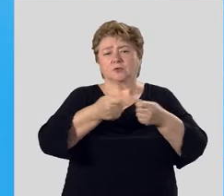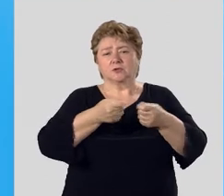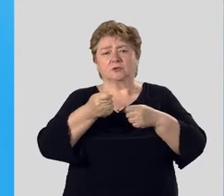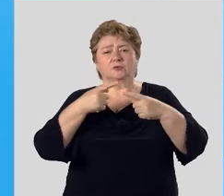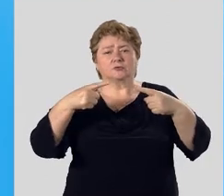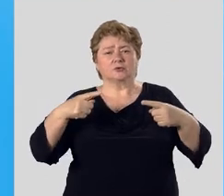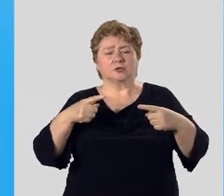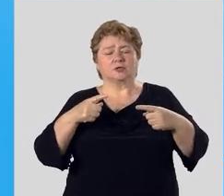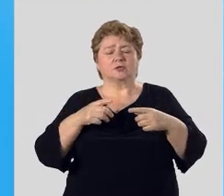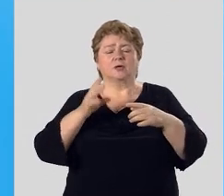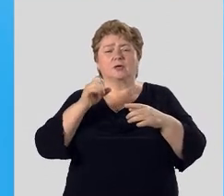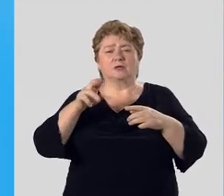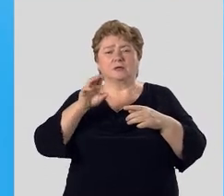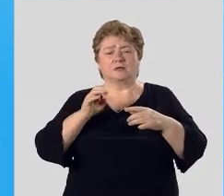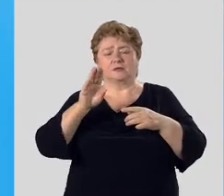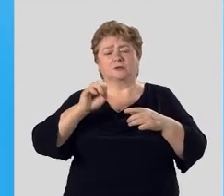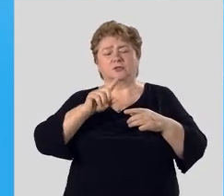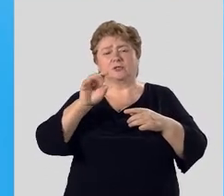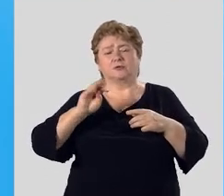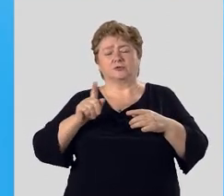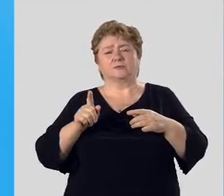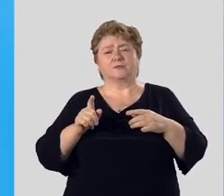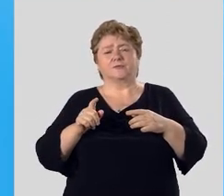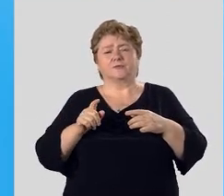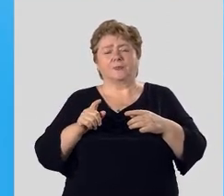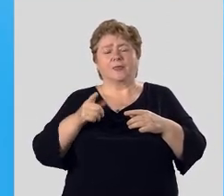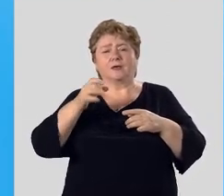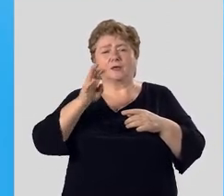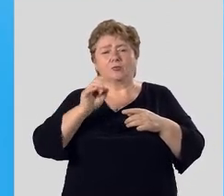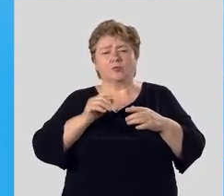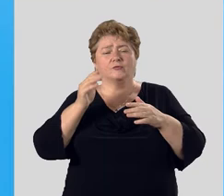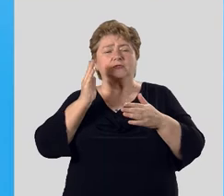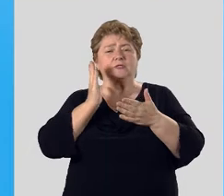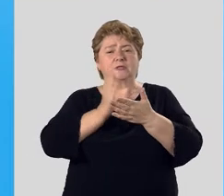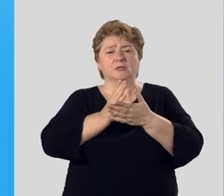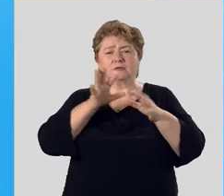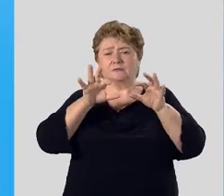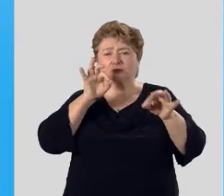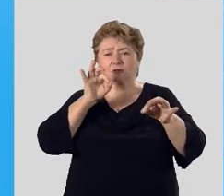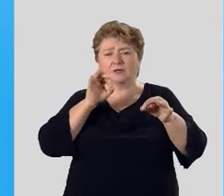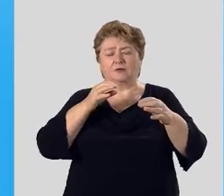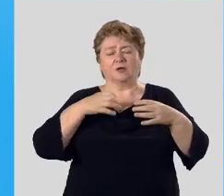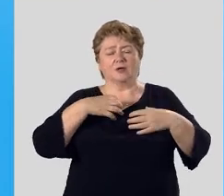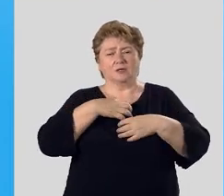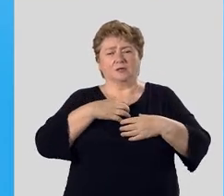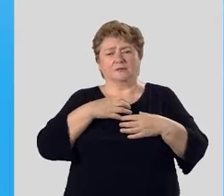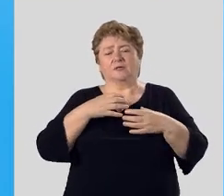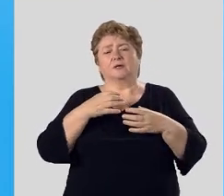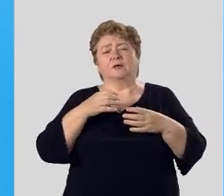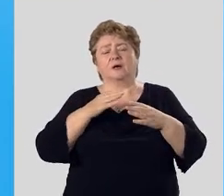функции других эндокринных желез. В гипофизе выделяют два основных